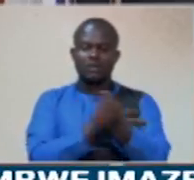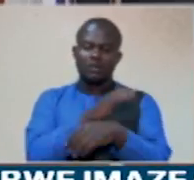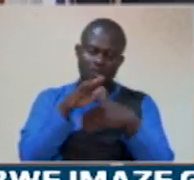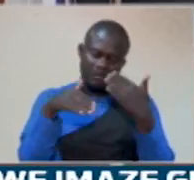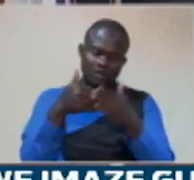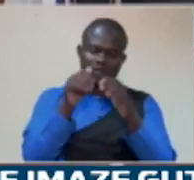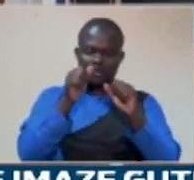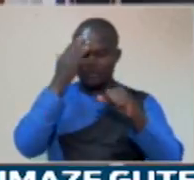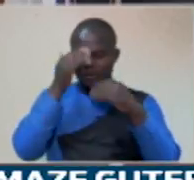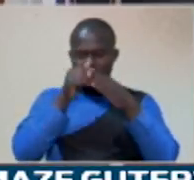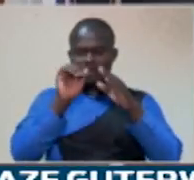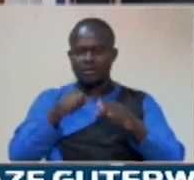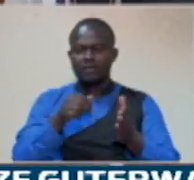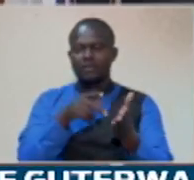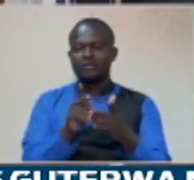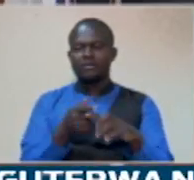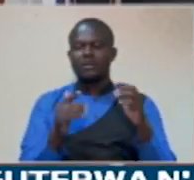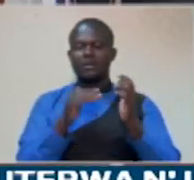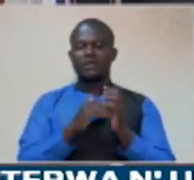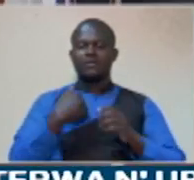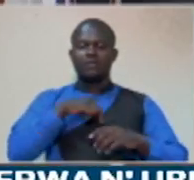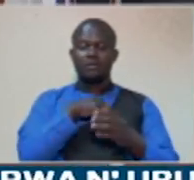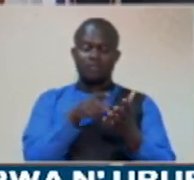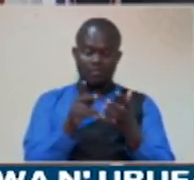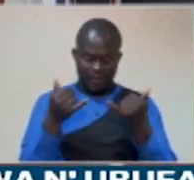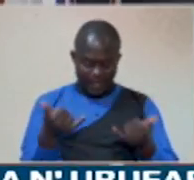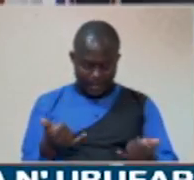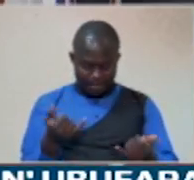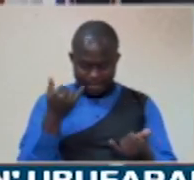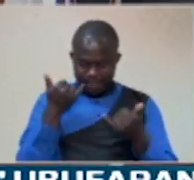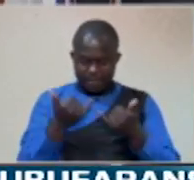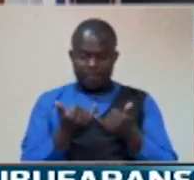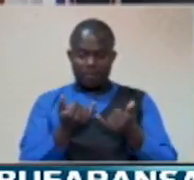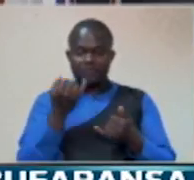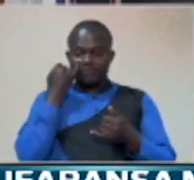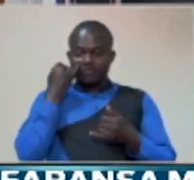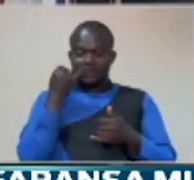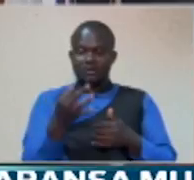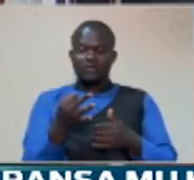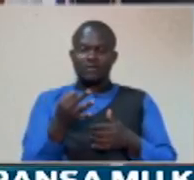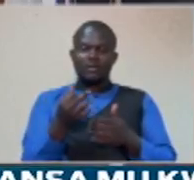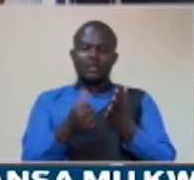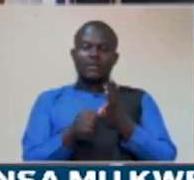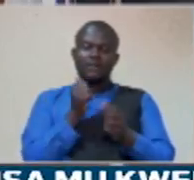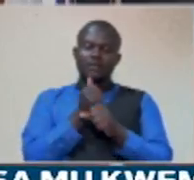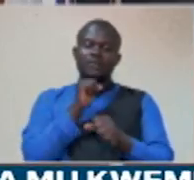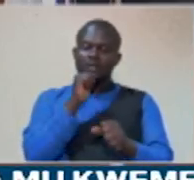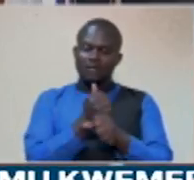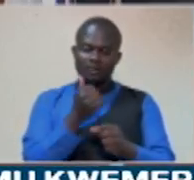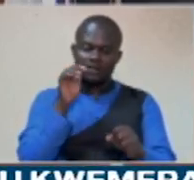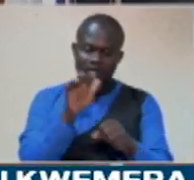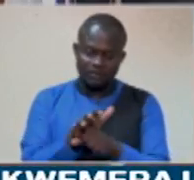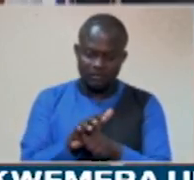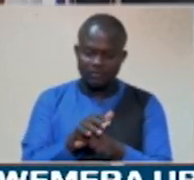bwose kugira ngo izigure. Kandi koko turi kuzigura, ni uko ikibazo wenda abazikora batarakora nyinshi ku buryo